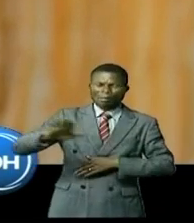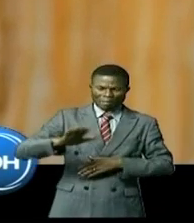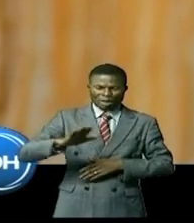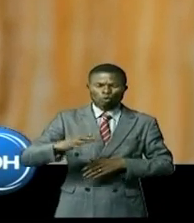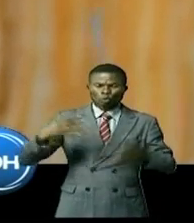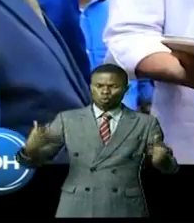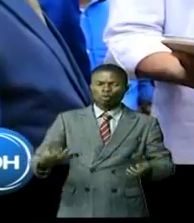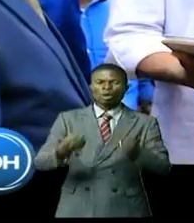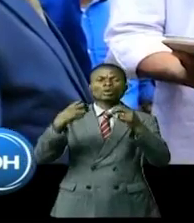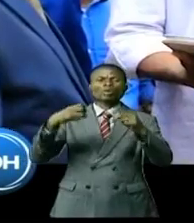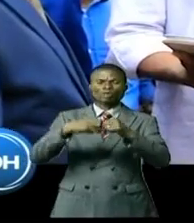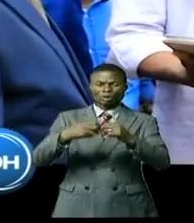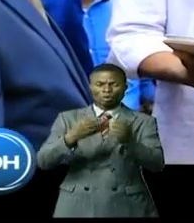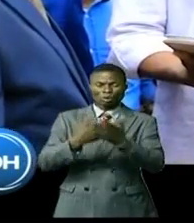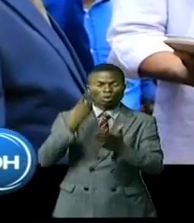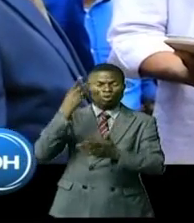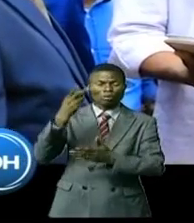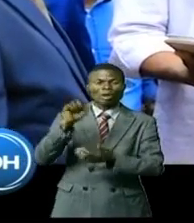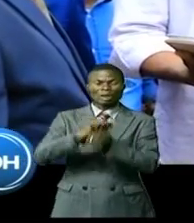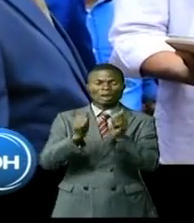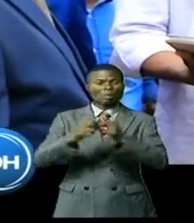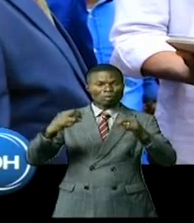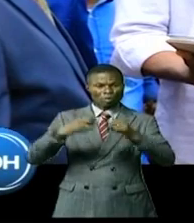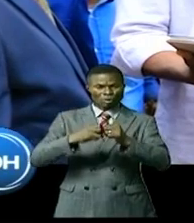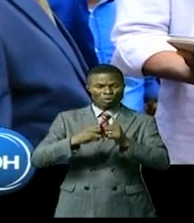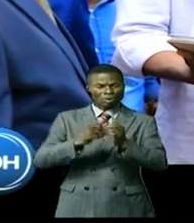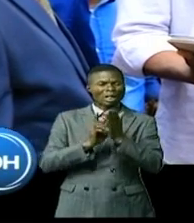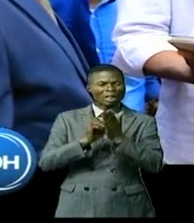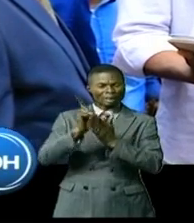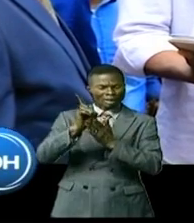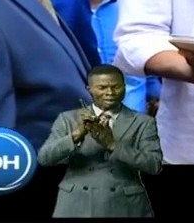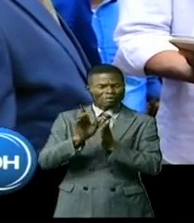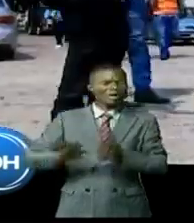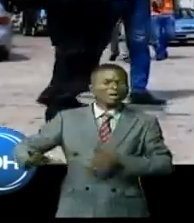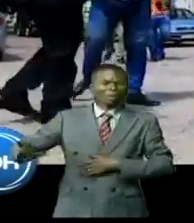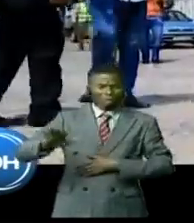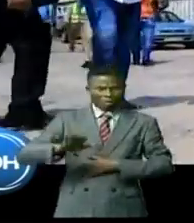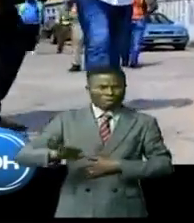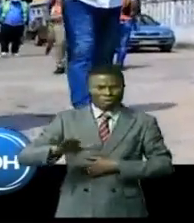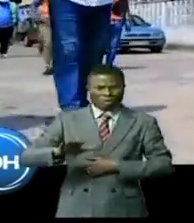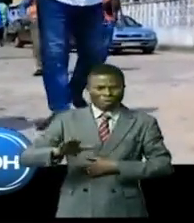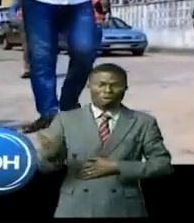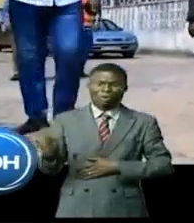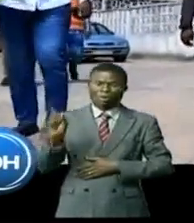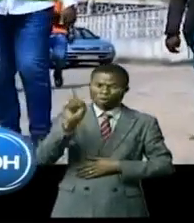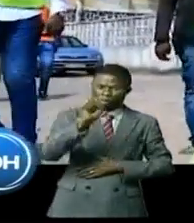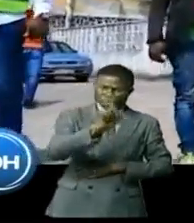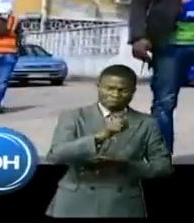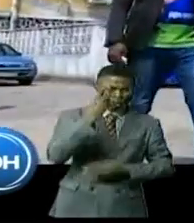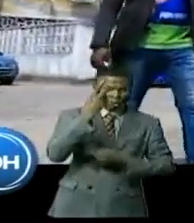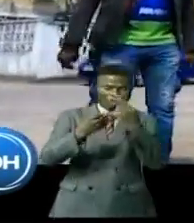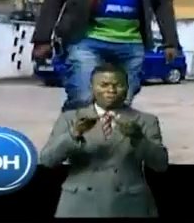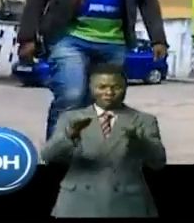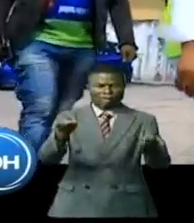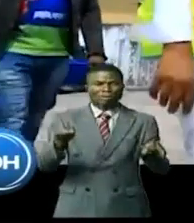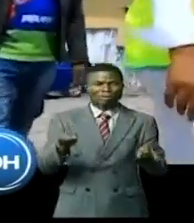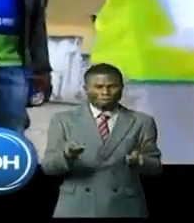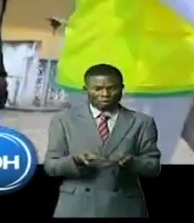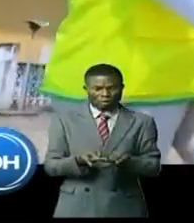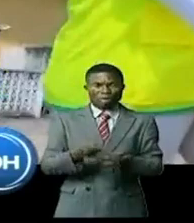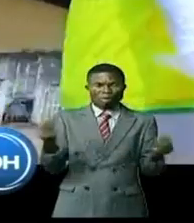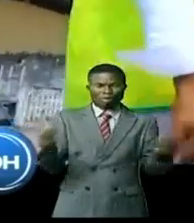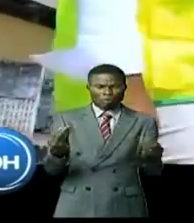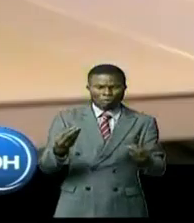Tshilombo, qui veut voir le secteur de l'énergie du pays émerger, elle a effectué une descente sur le terrain. Question